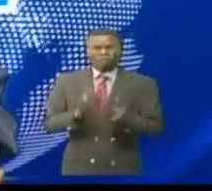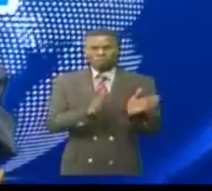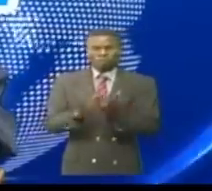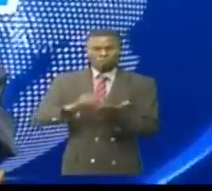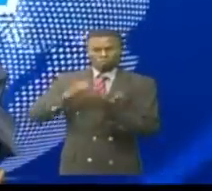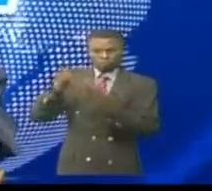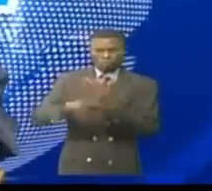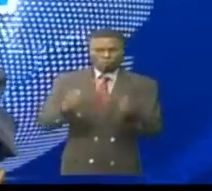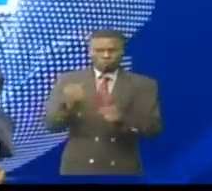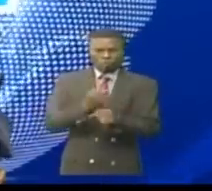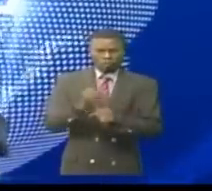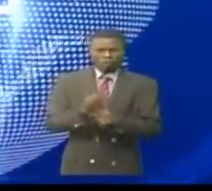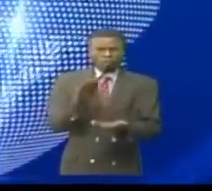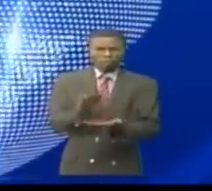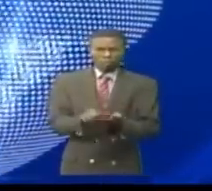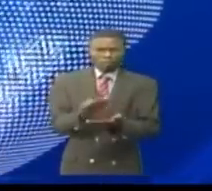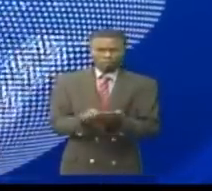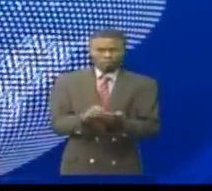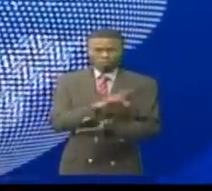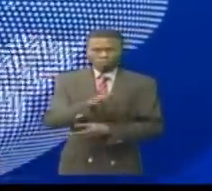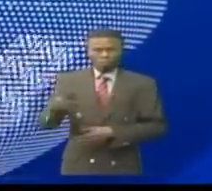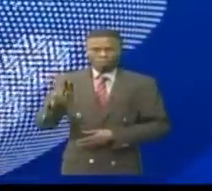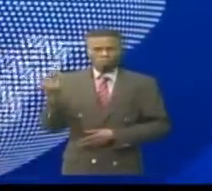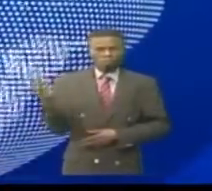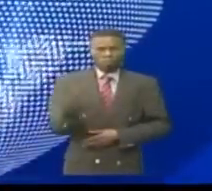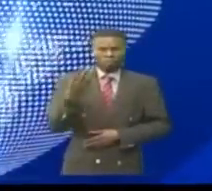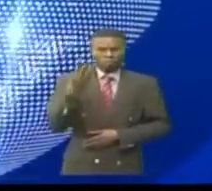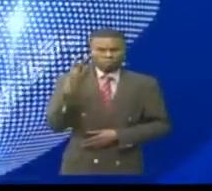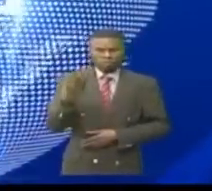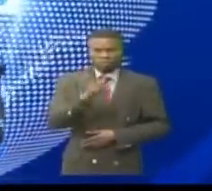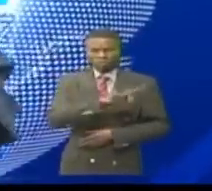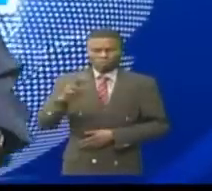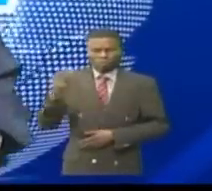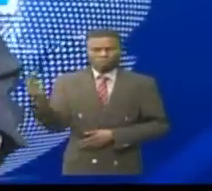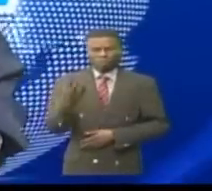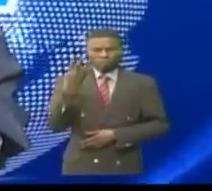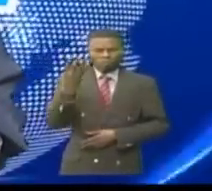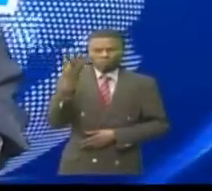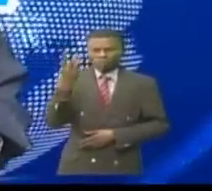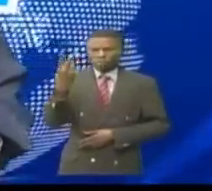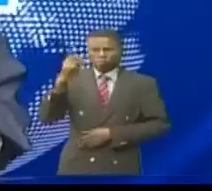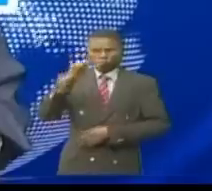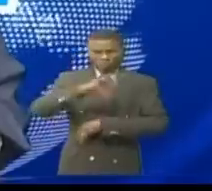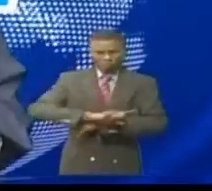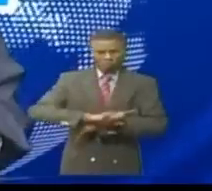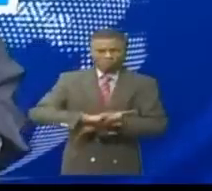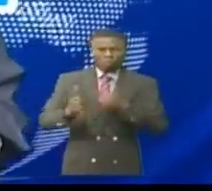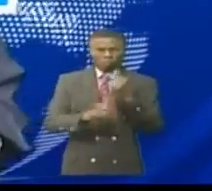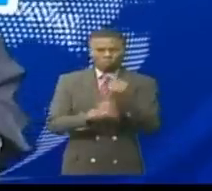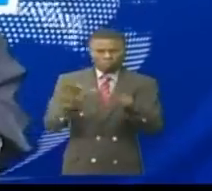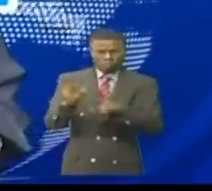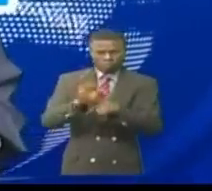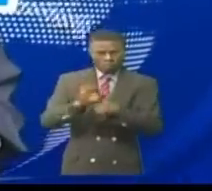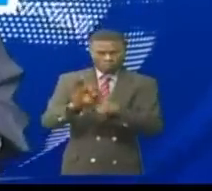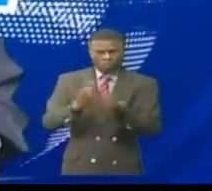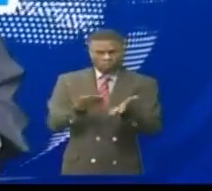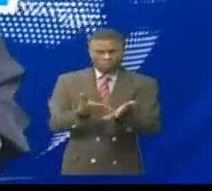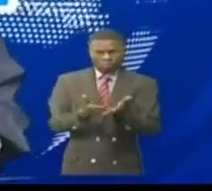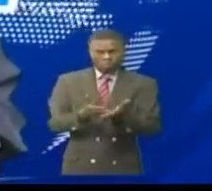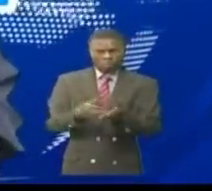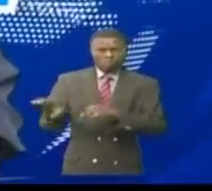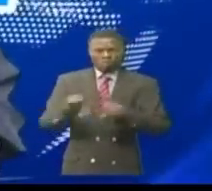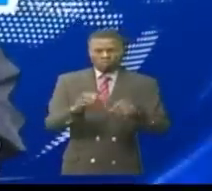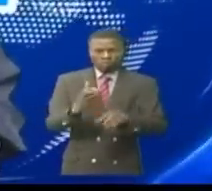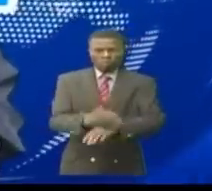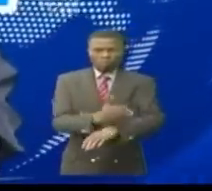plan de travail et de budget 2023-2024. Et pendant 2 jours, les parties prenantes à ces travaux vont booster les